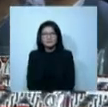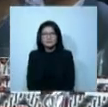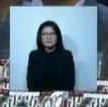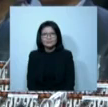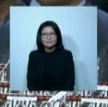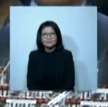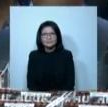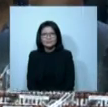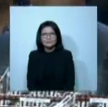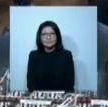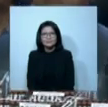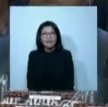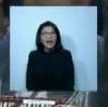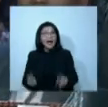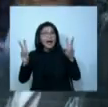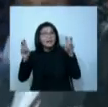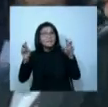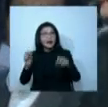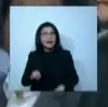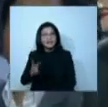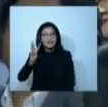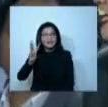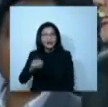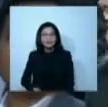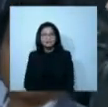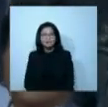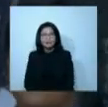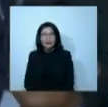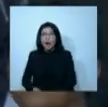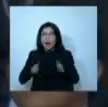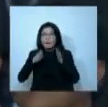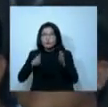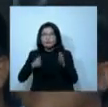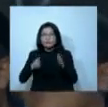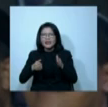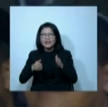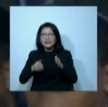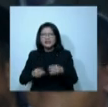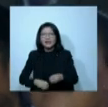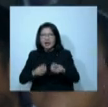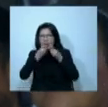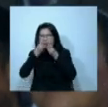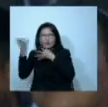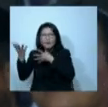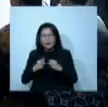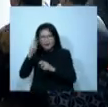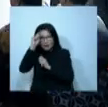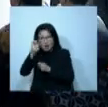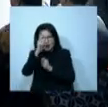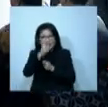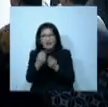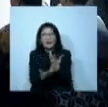Ganjar pasti yang diamplifikasi adalah sosok ketenangannya bicaranya runut sistematis dan sangat tekstual ini yang akan